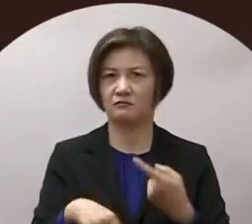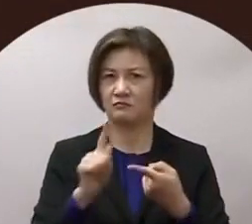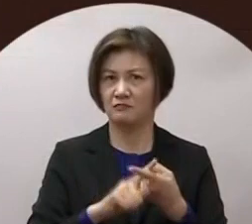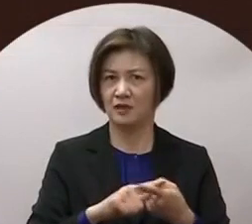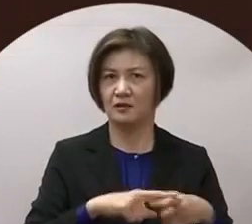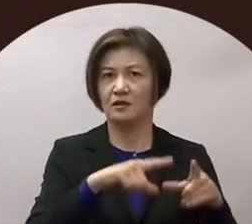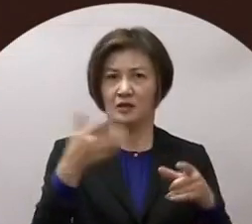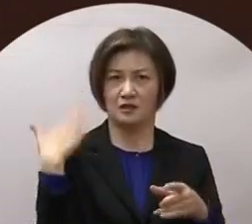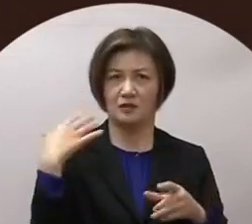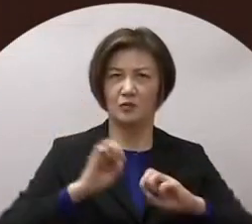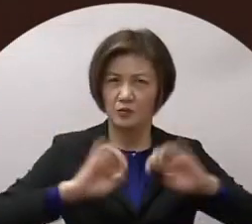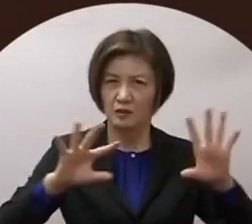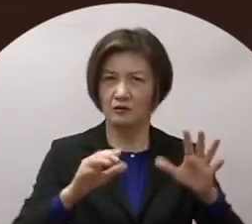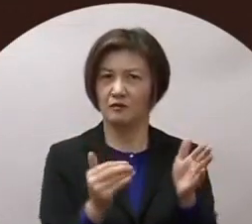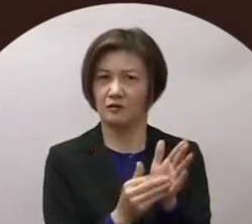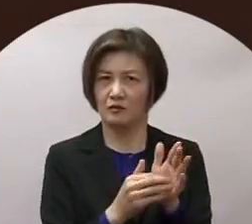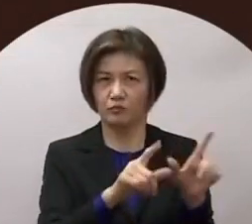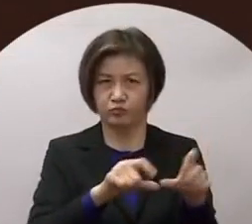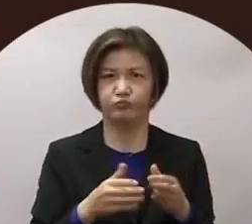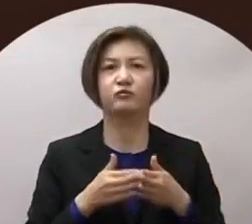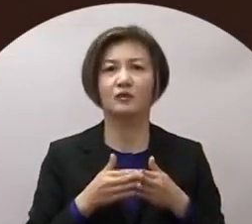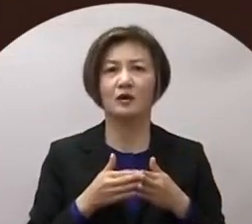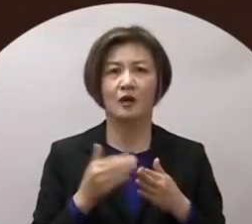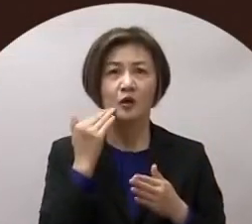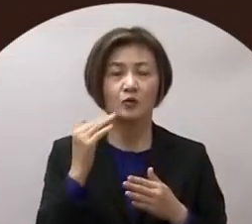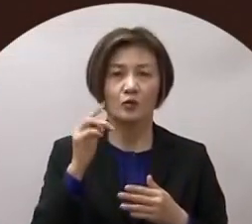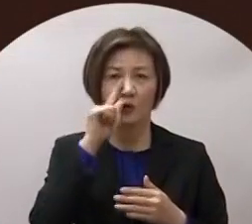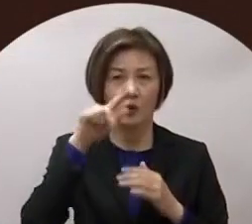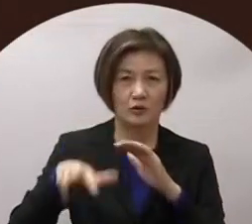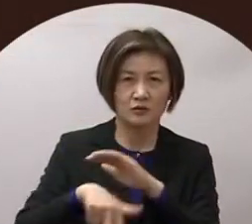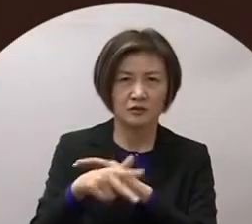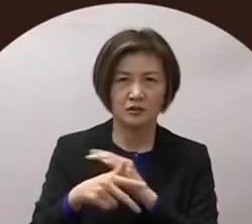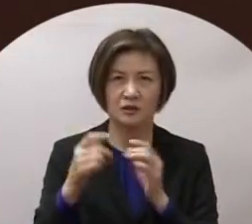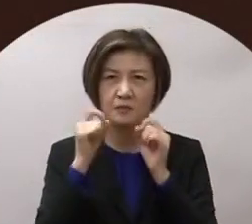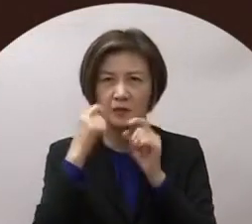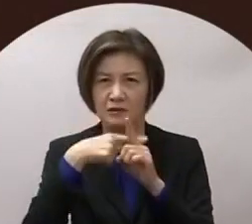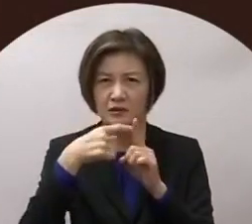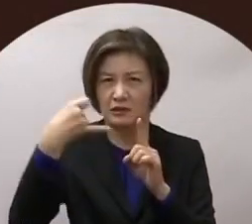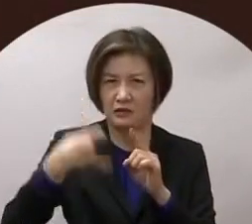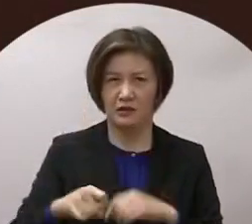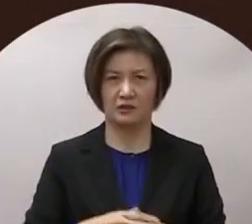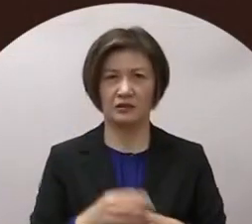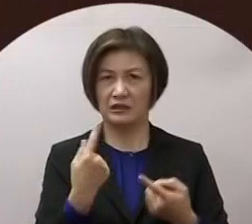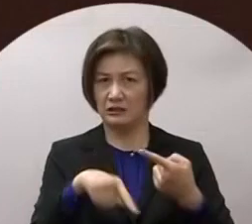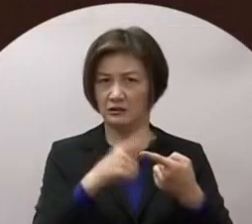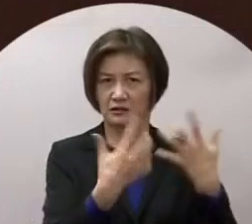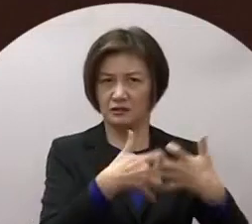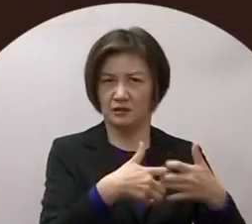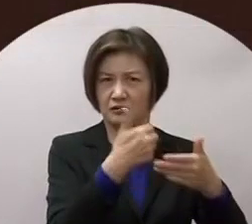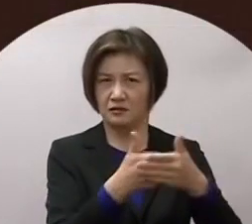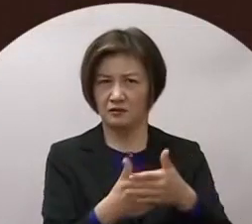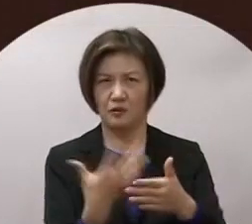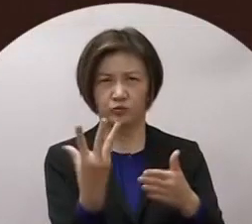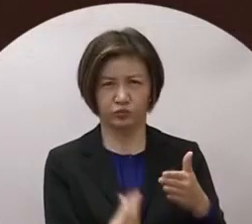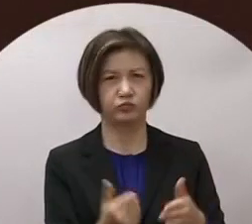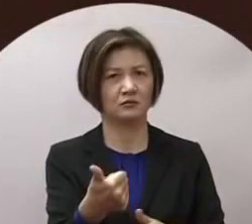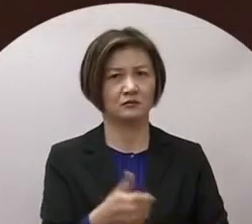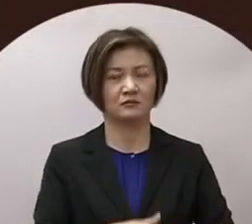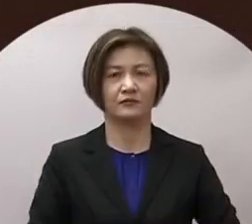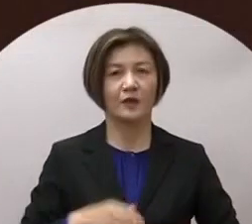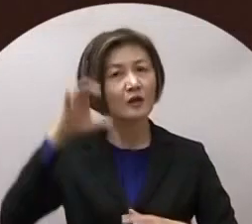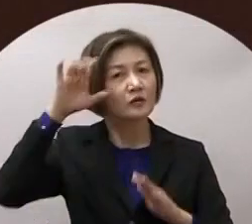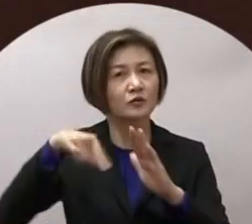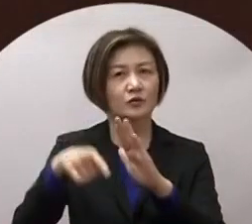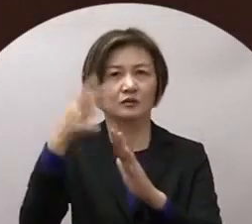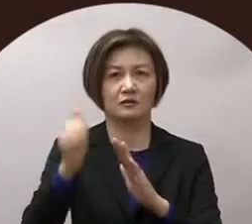守承诺，于空频不良的期间实施降载减排。苏院长在这里，我要